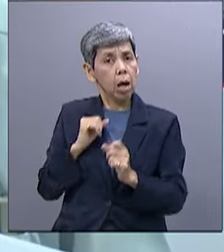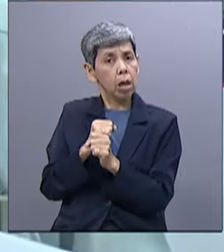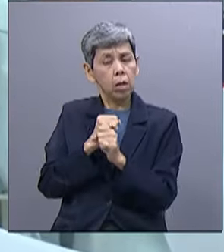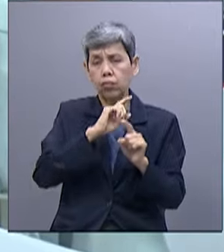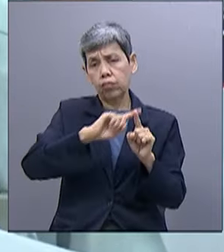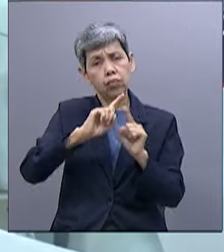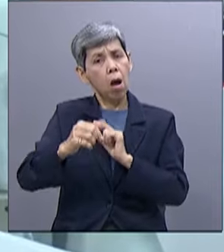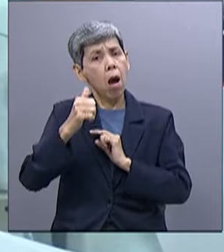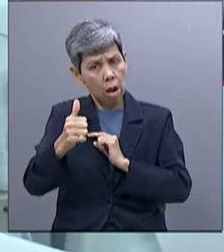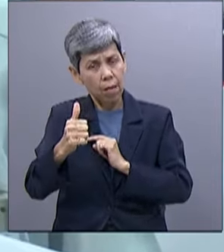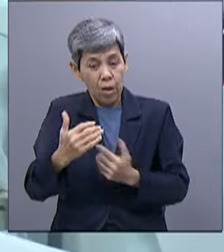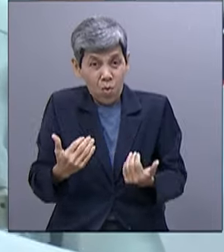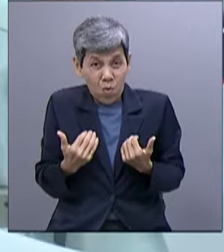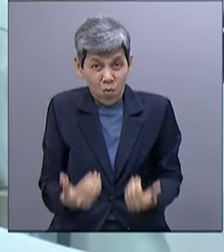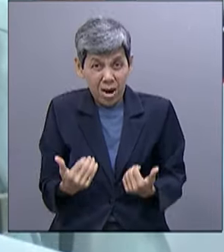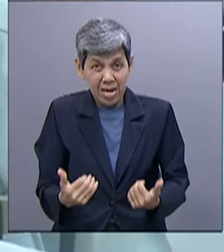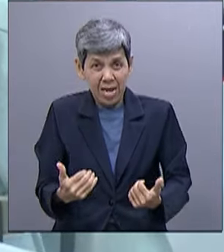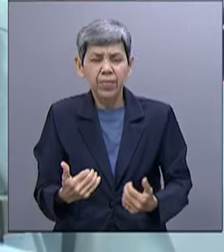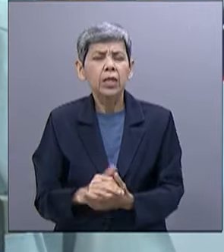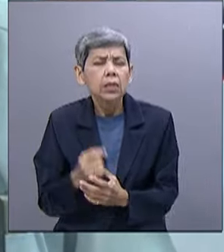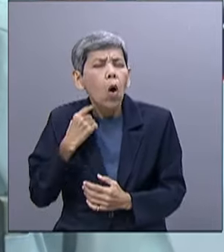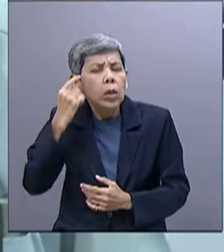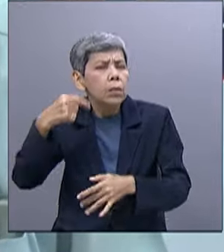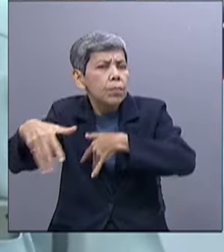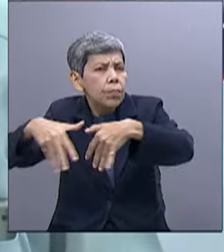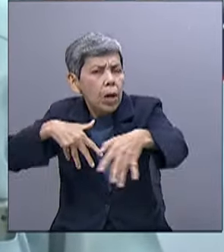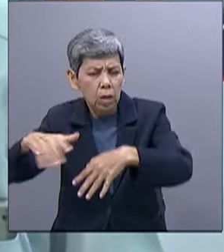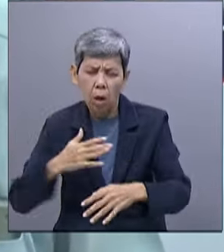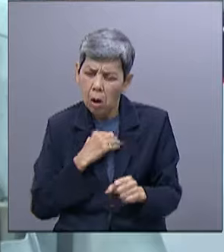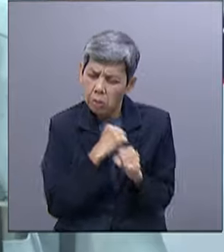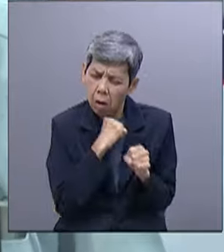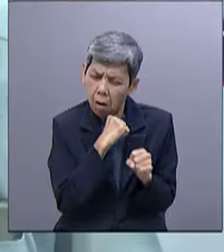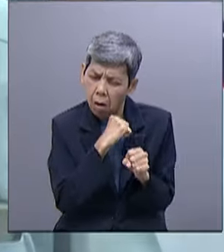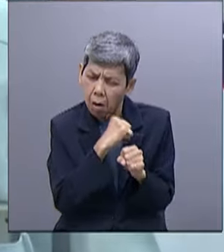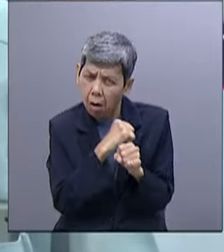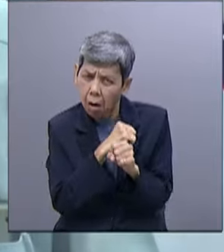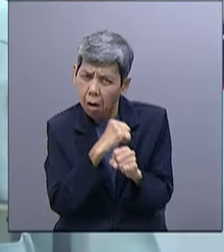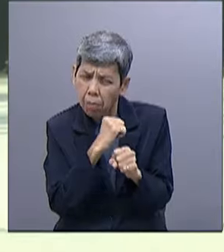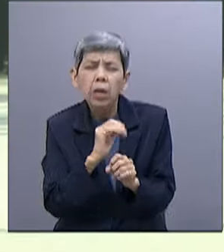านวันนี้ครับสงสารพ่อแม่พี่น้องเขาทำงานมานานขอร้องนะครับ